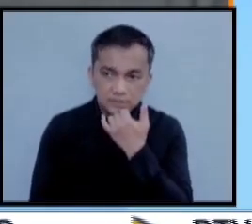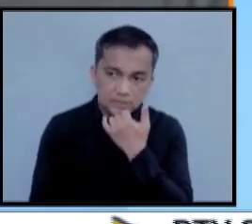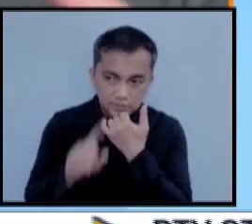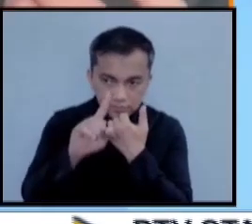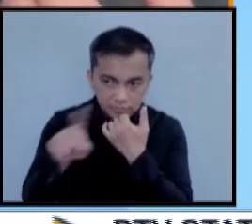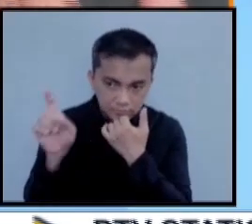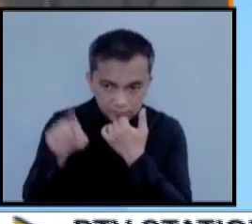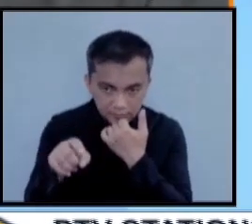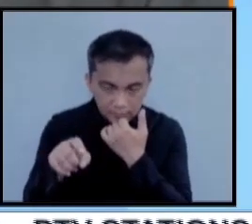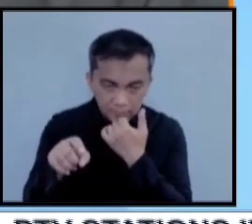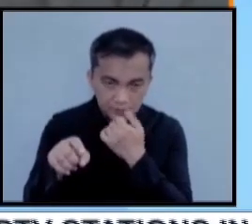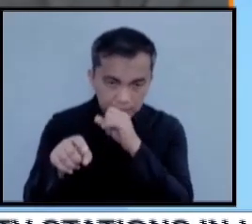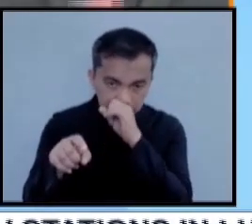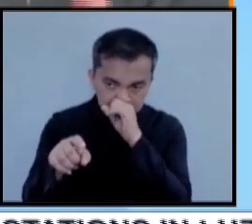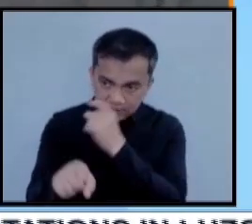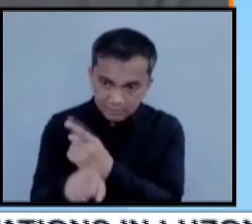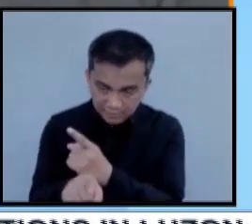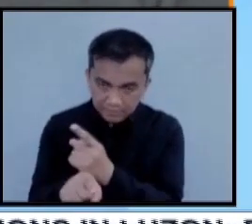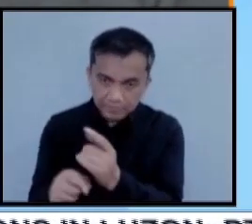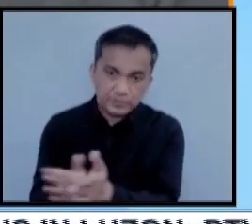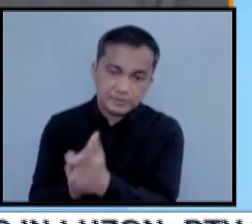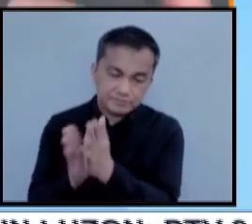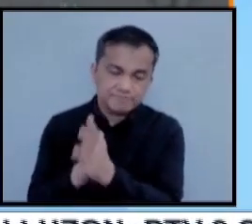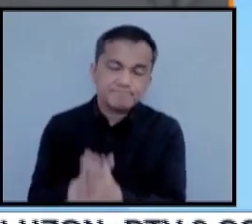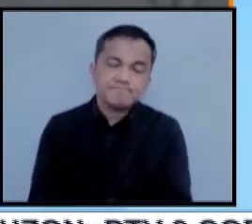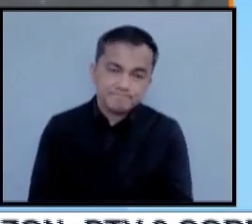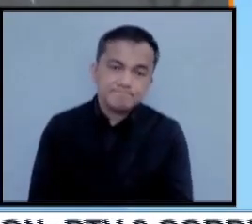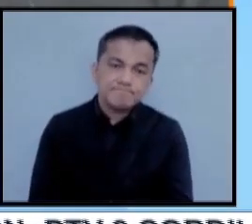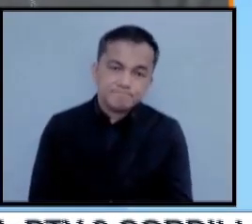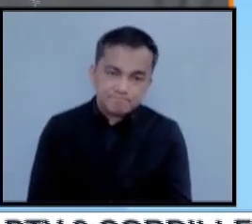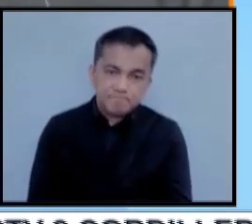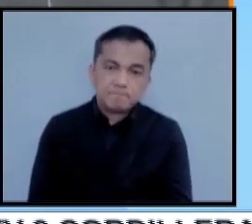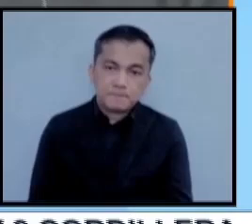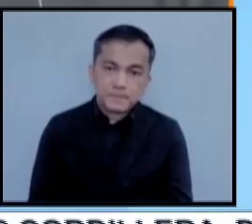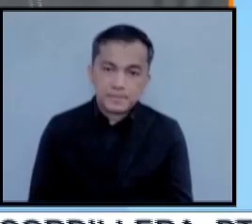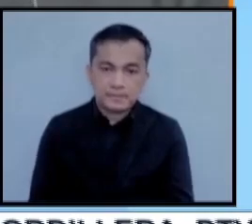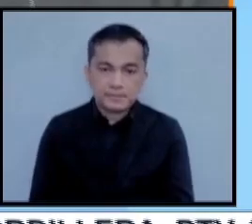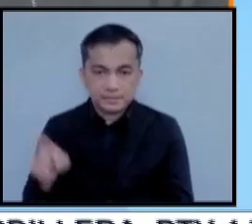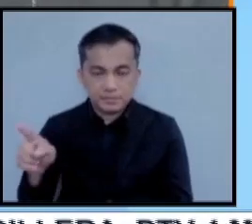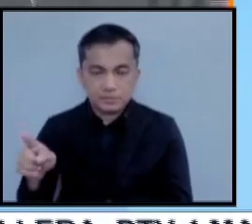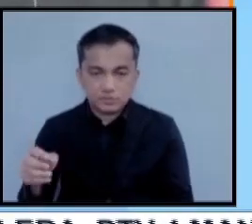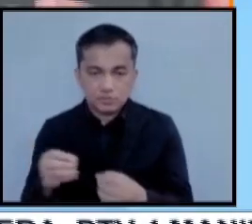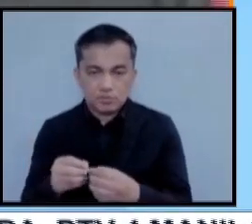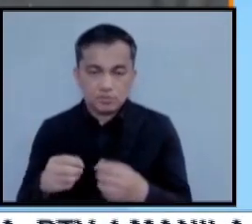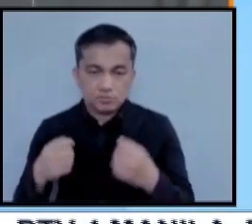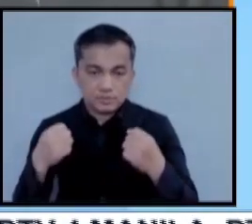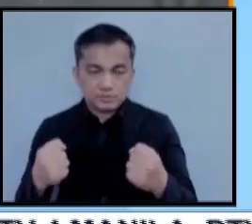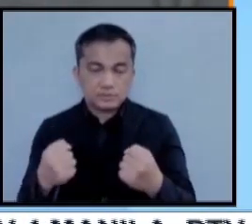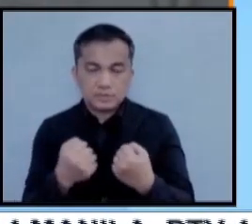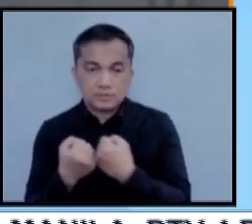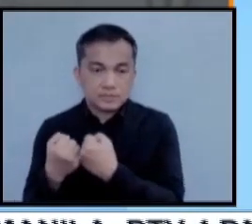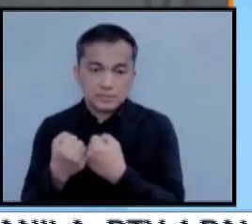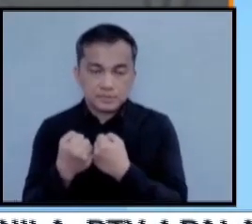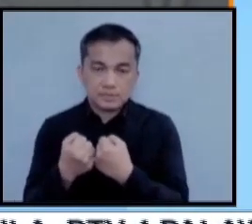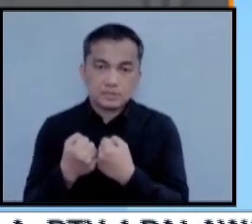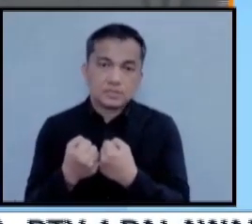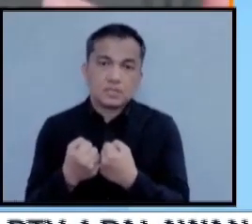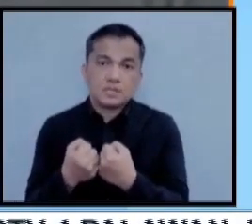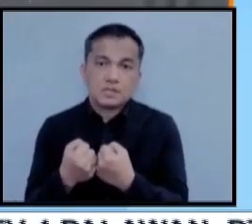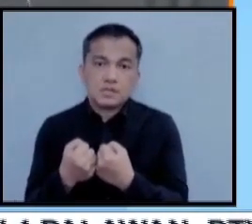kung tama Purihin at dito lalo na ipinaglalaban niya ang kasarinlan ng ating